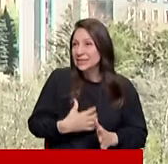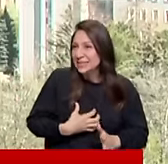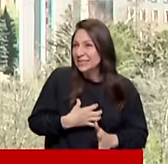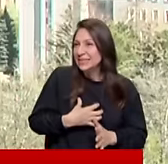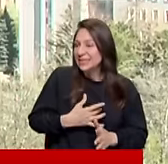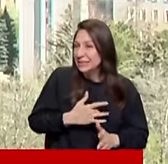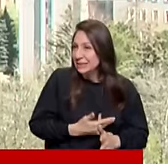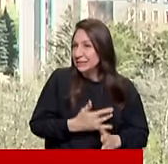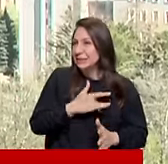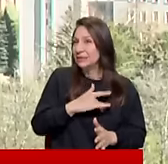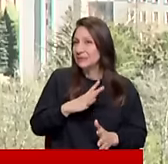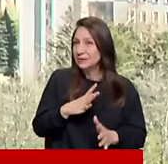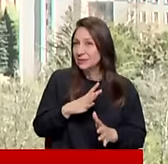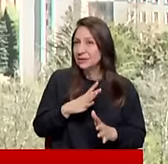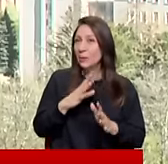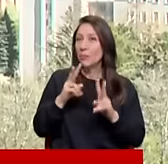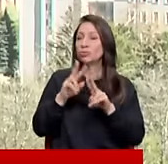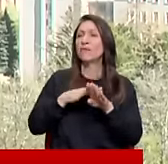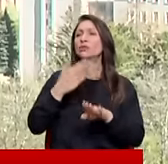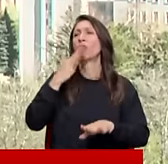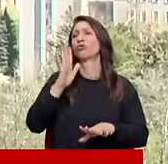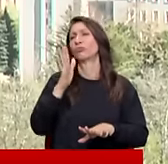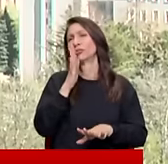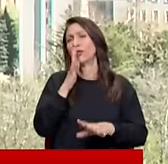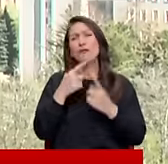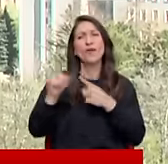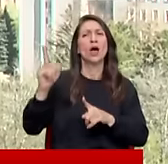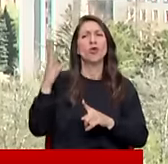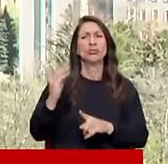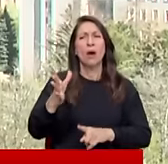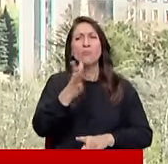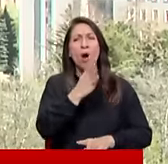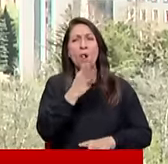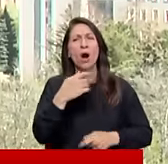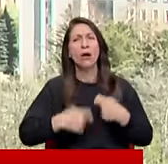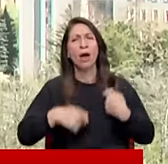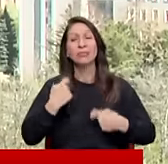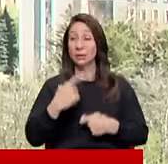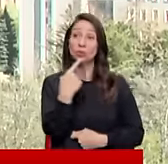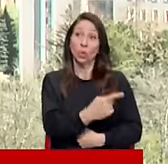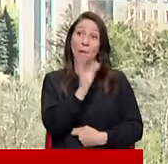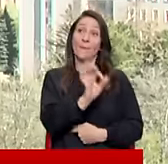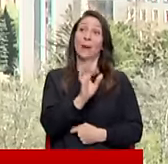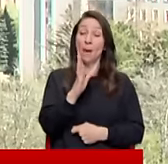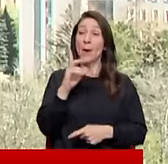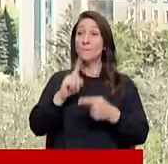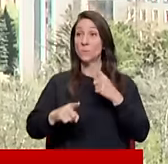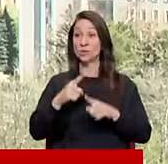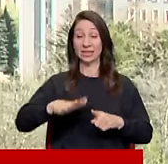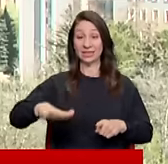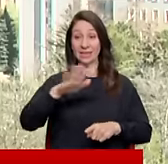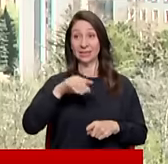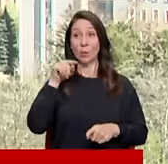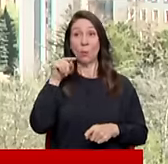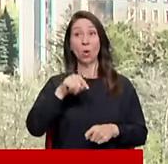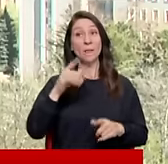vardı. Mansur Yavaş da yoktu. Bir kere yok, onu biliyorsun. Yok. Fark olacak. Öyle evet, rekor bir oy olacağız evet. Diyordu. Ama siyasetin genelinde böyle